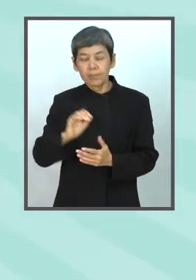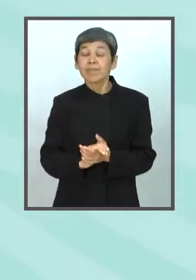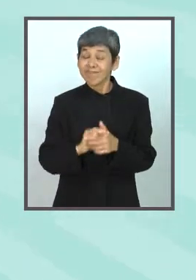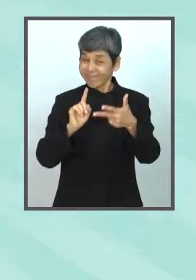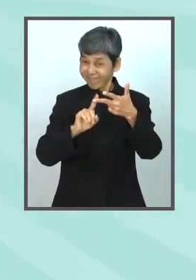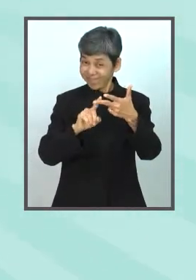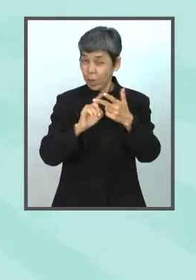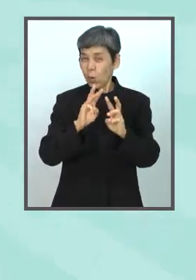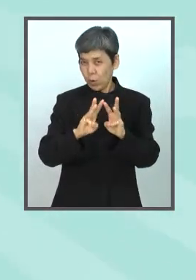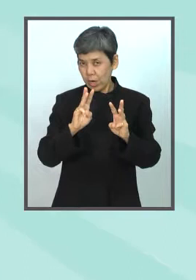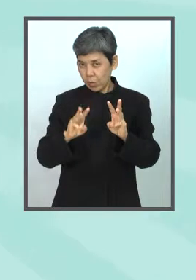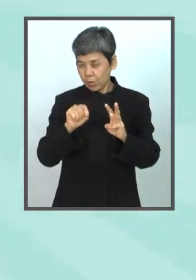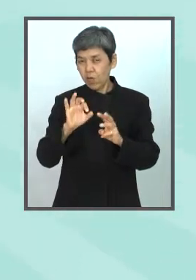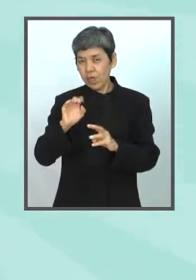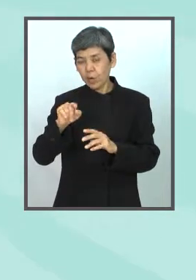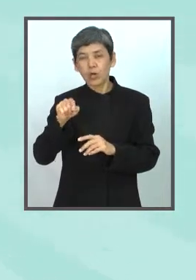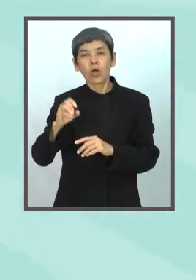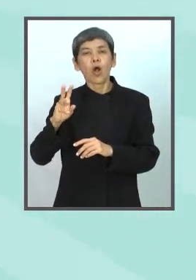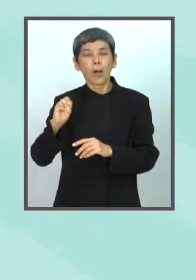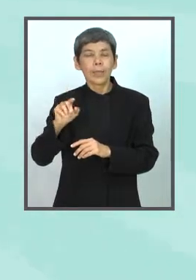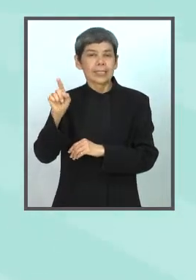043-421-180หรือที่